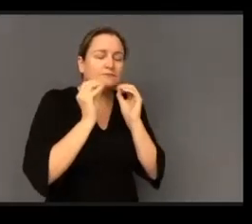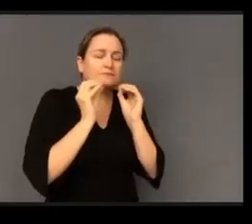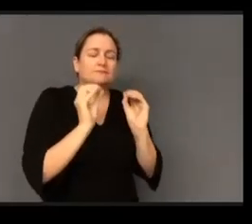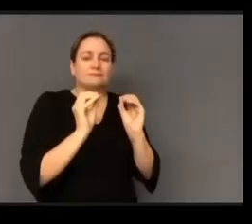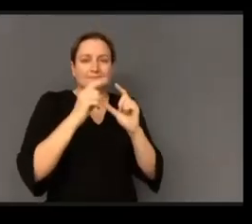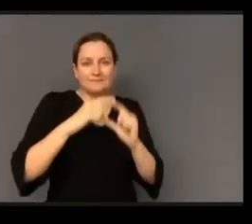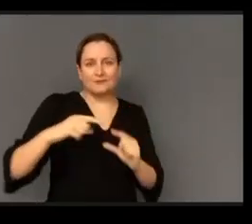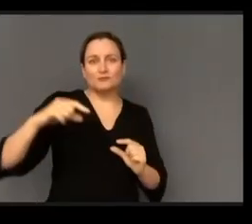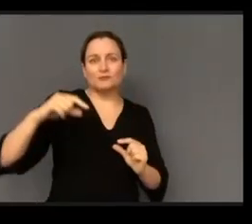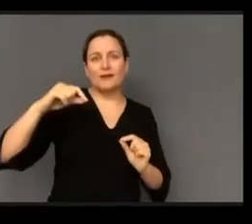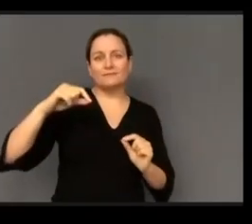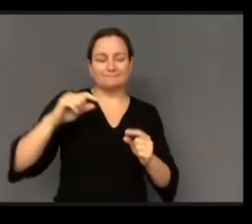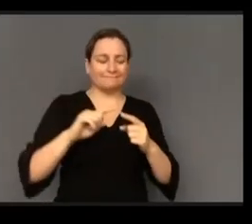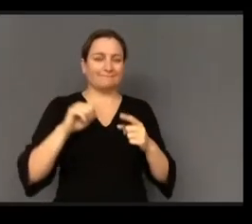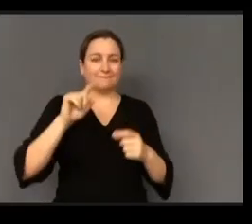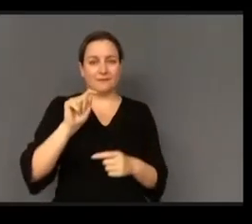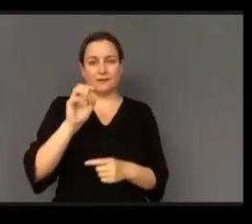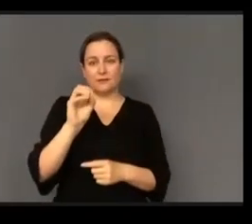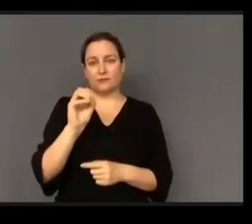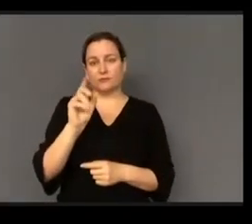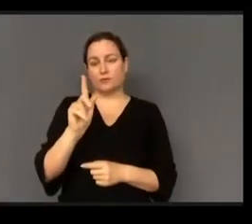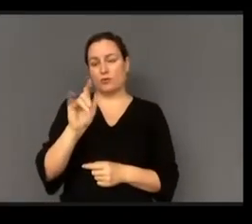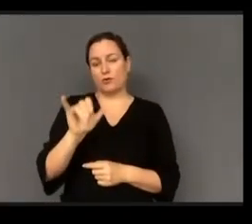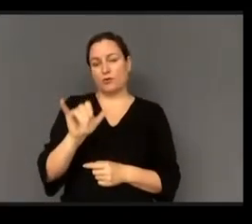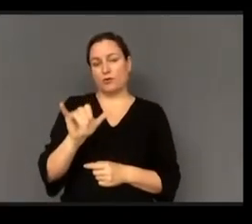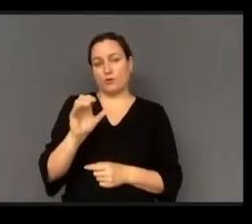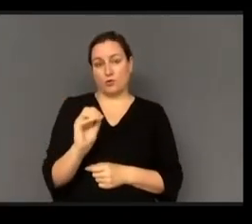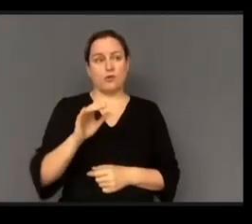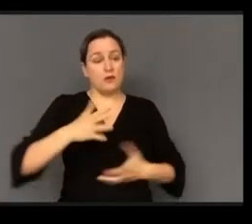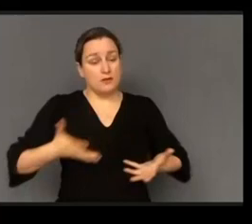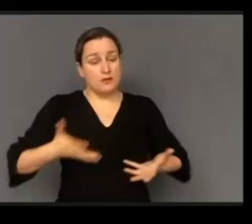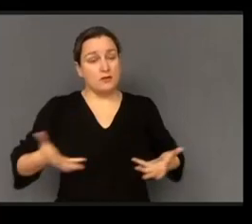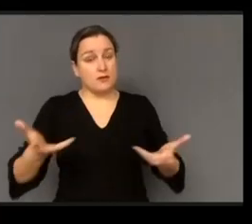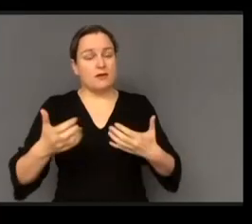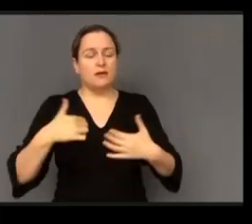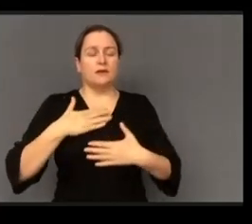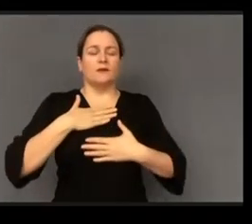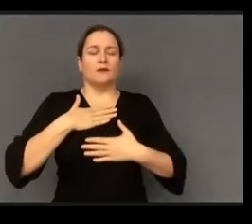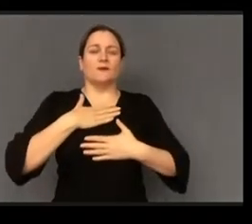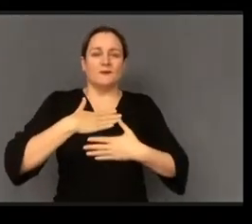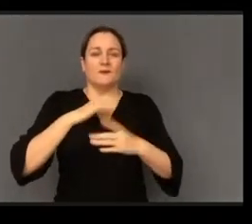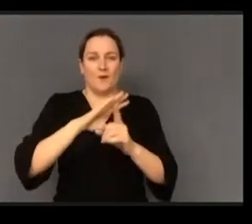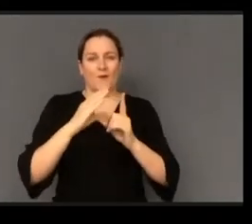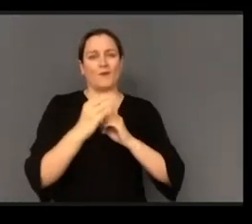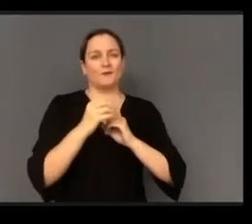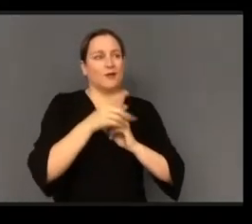京都和日本的文化、美食以及热情好客。